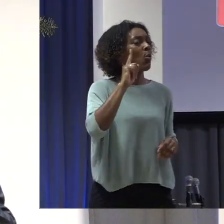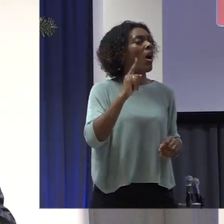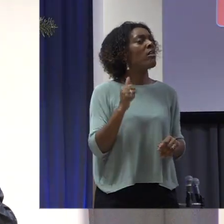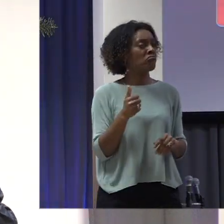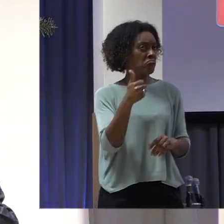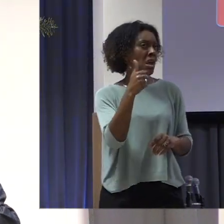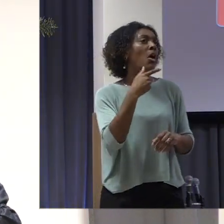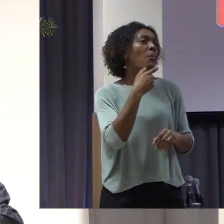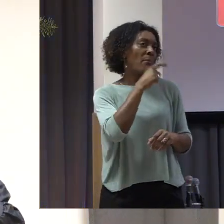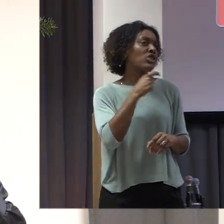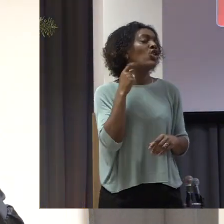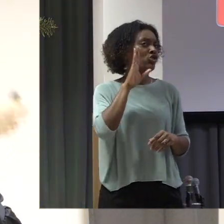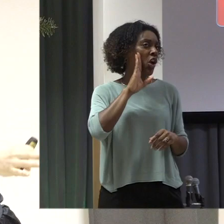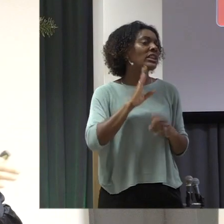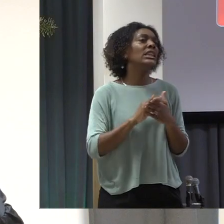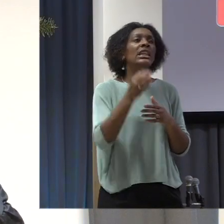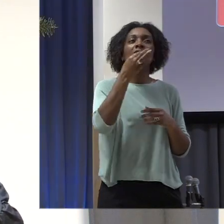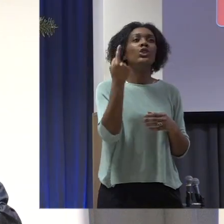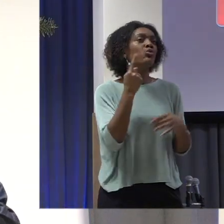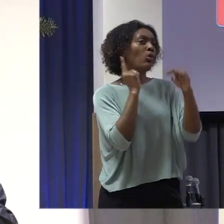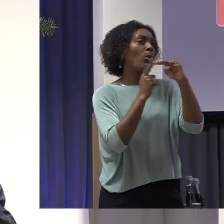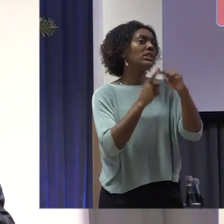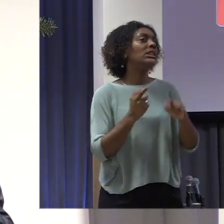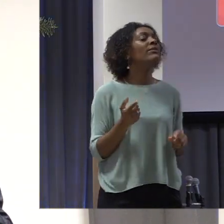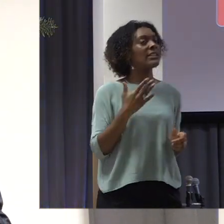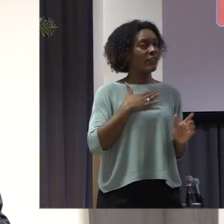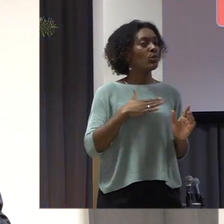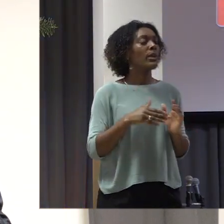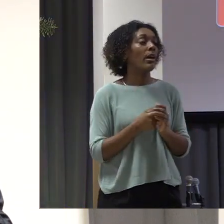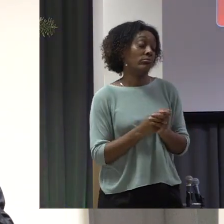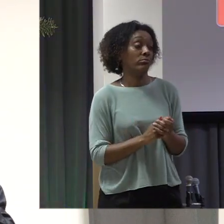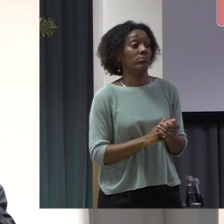endroit parce que ce que j'entends conforte mes positions dans ma vie.